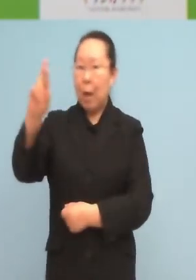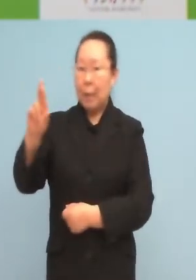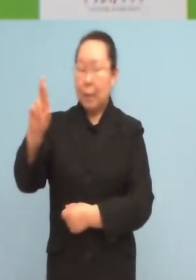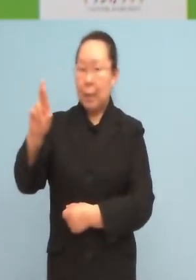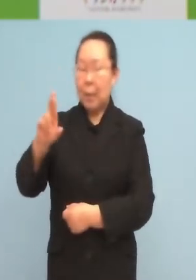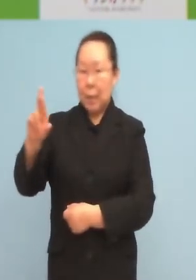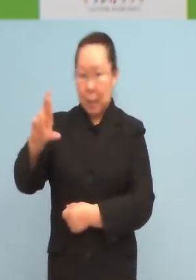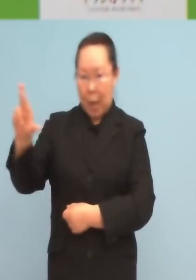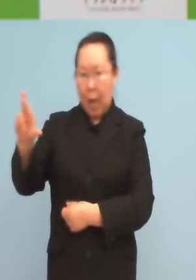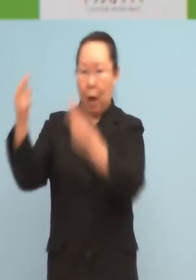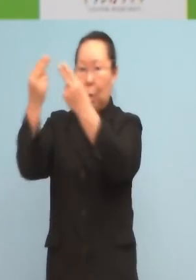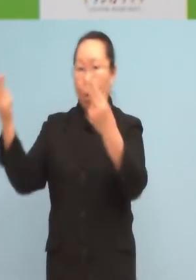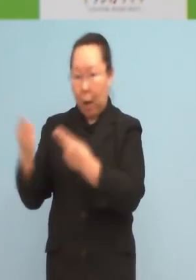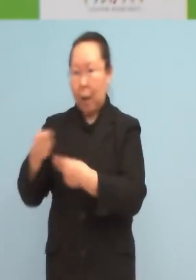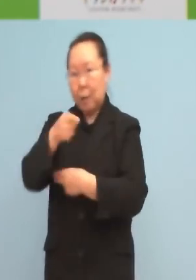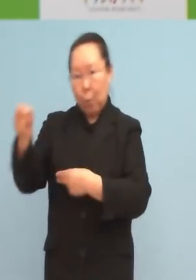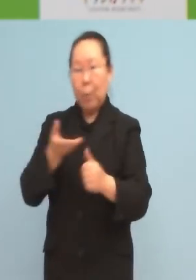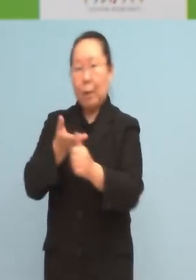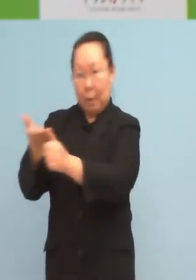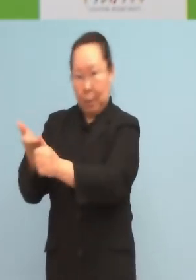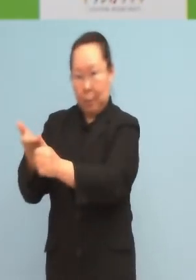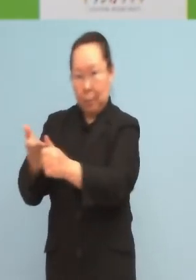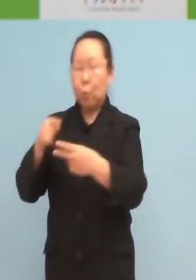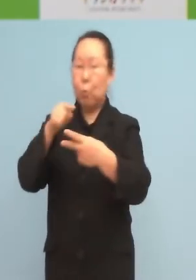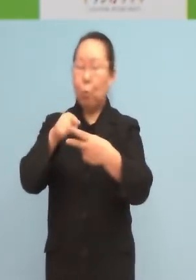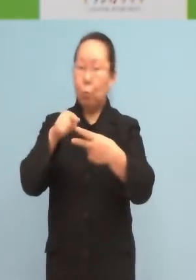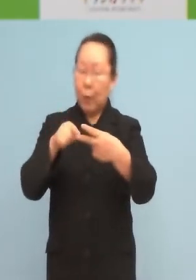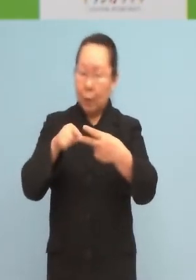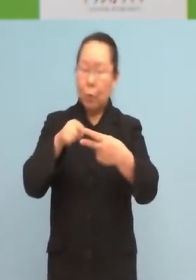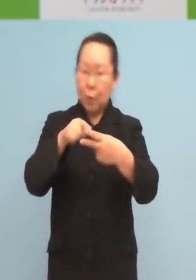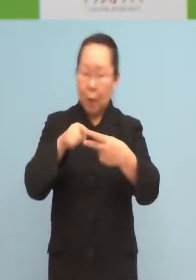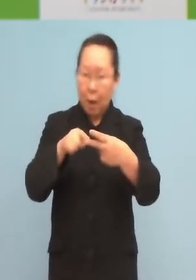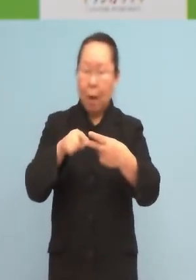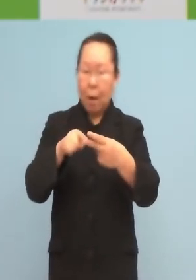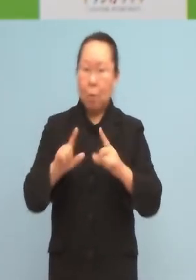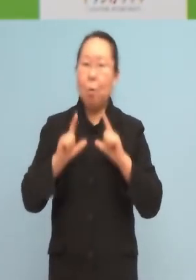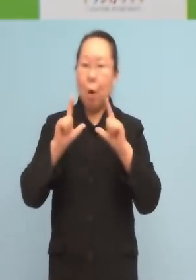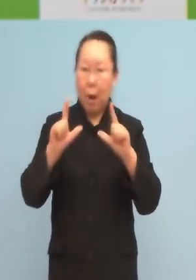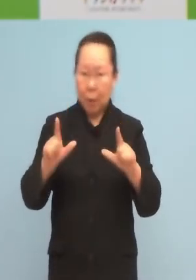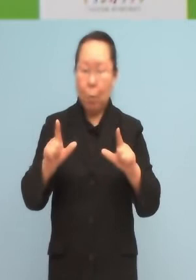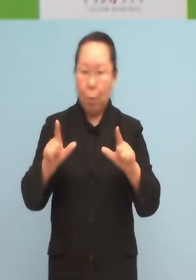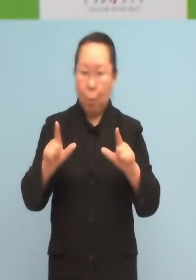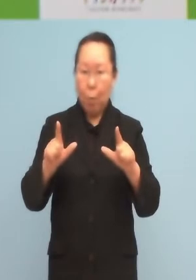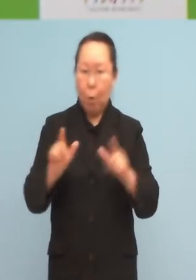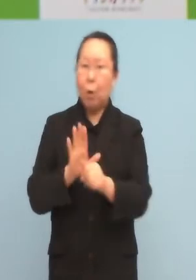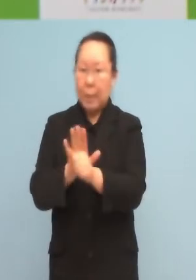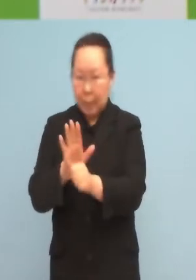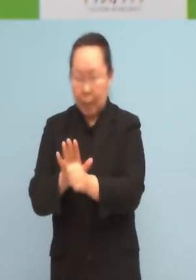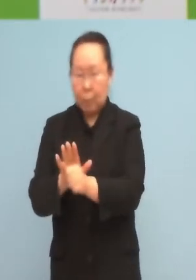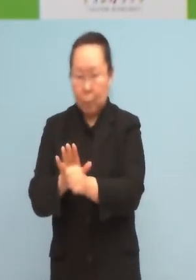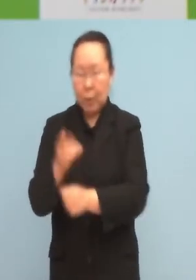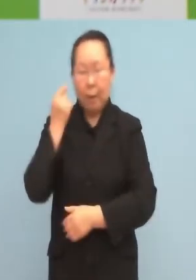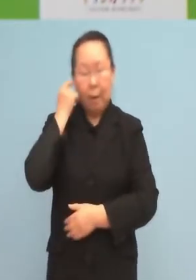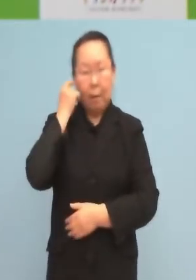くということなど、市としてこの2点の回答を私どもとして支援メニューとして考